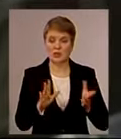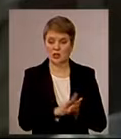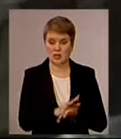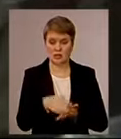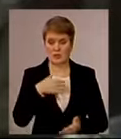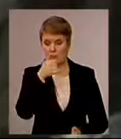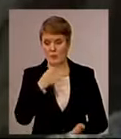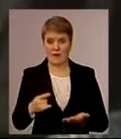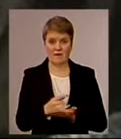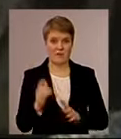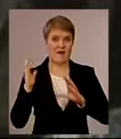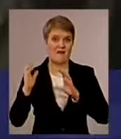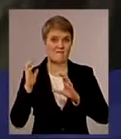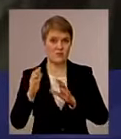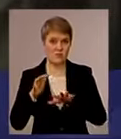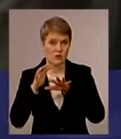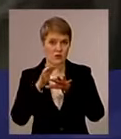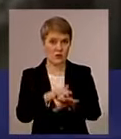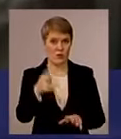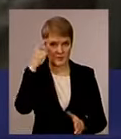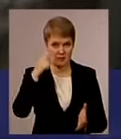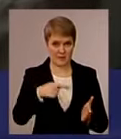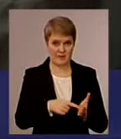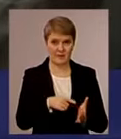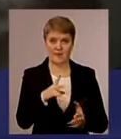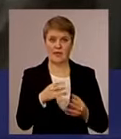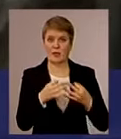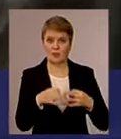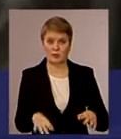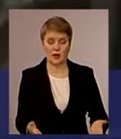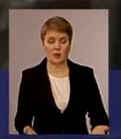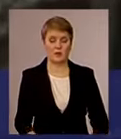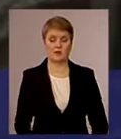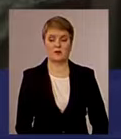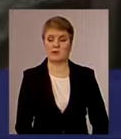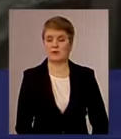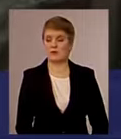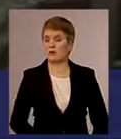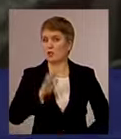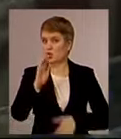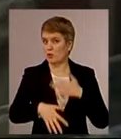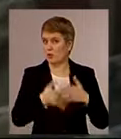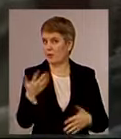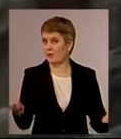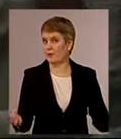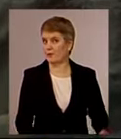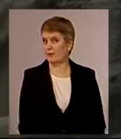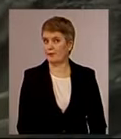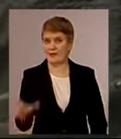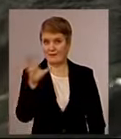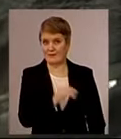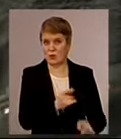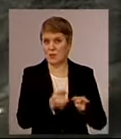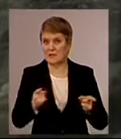можемо ніяк проїхати, ті фури ломяться в Київ. Да, я розумію, звісно, їх не пускають, але все попало, короче, відбувається. Все стоїть,